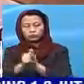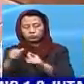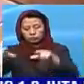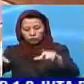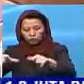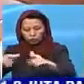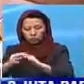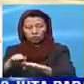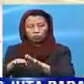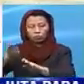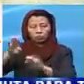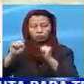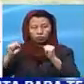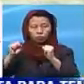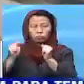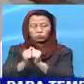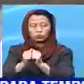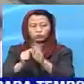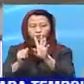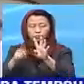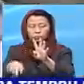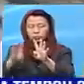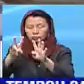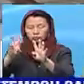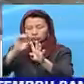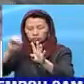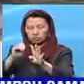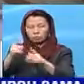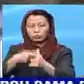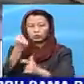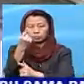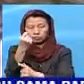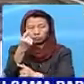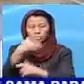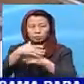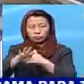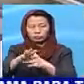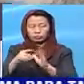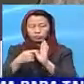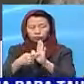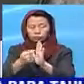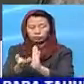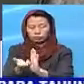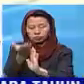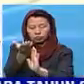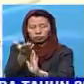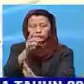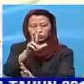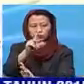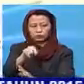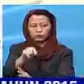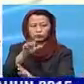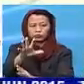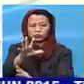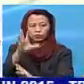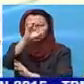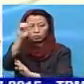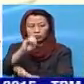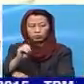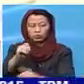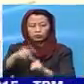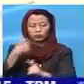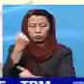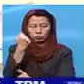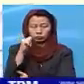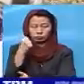berkembang dengan Kukuh sebanyak 4.7% pada November selepas mencatat kenaikan sebanyak 3.5% pada